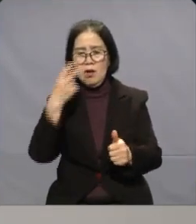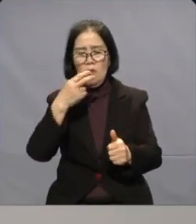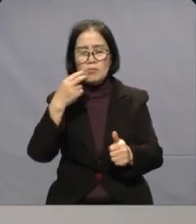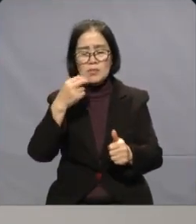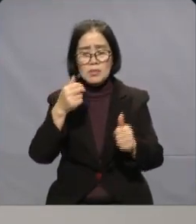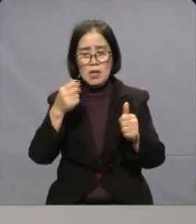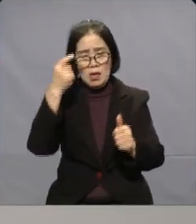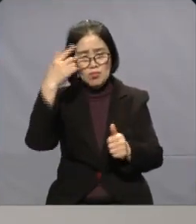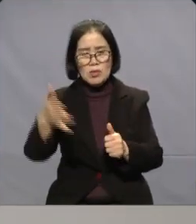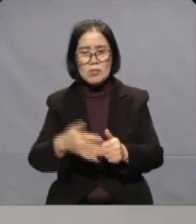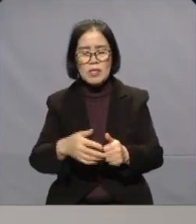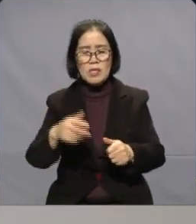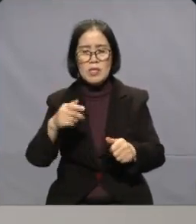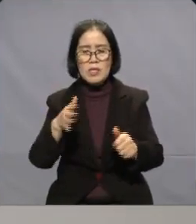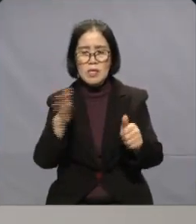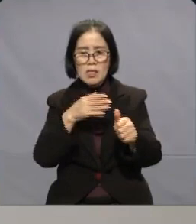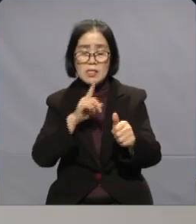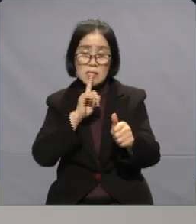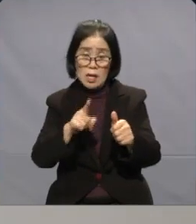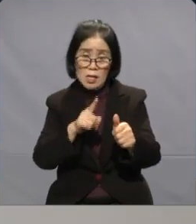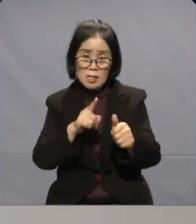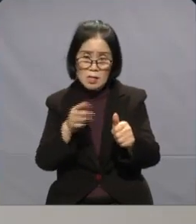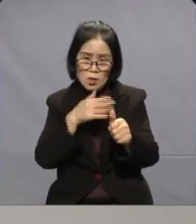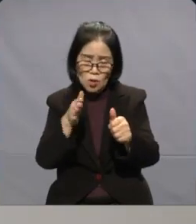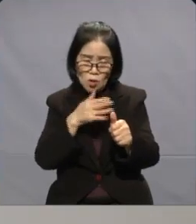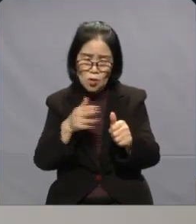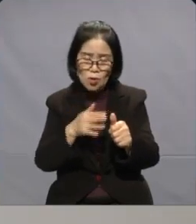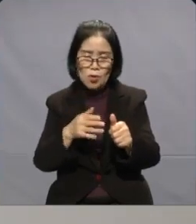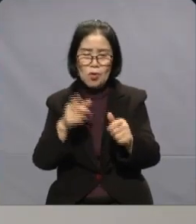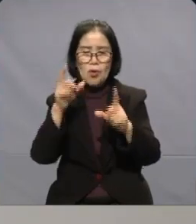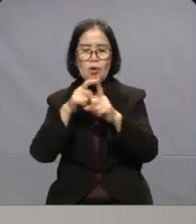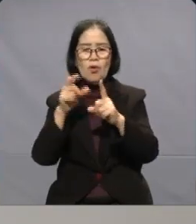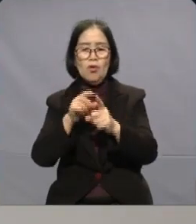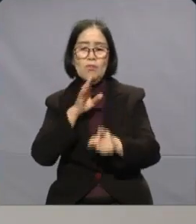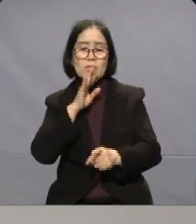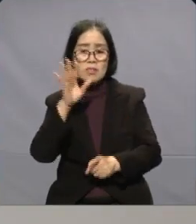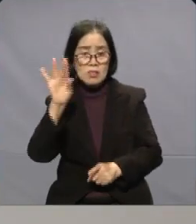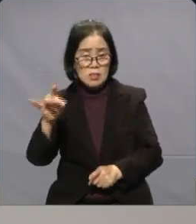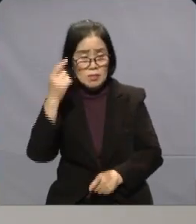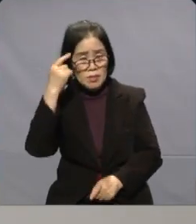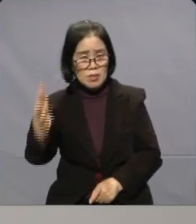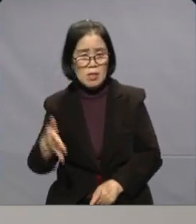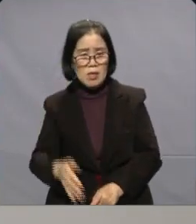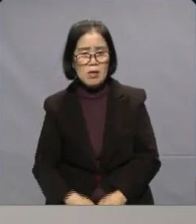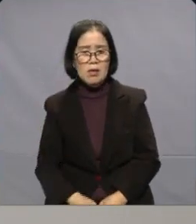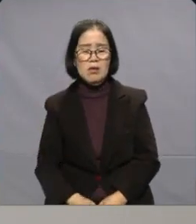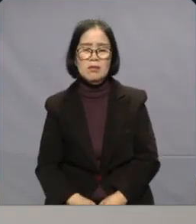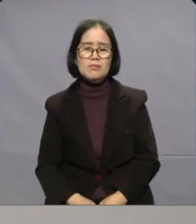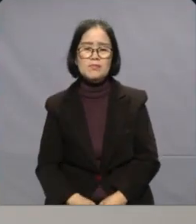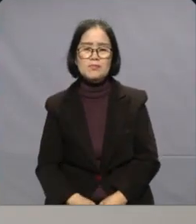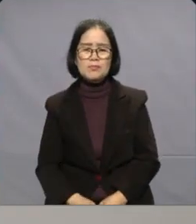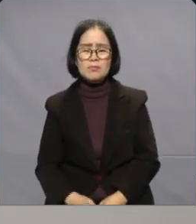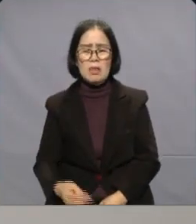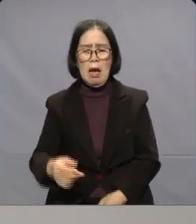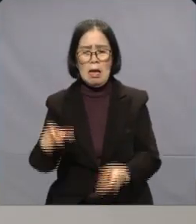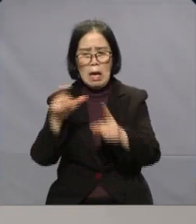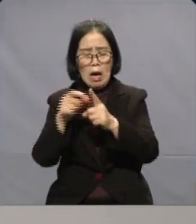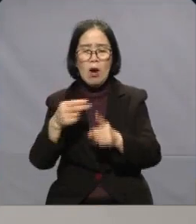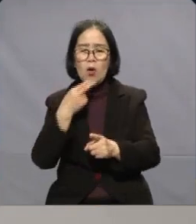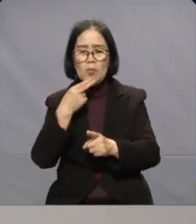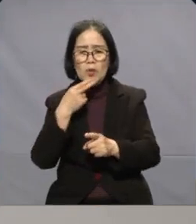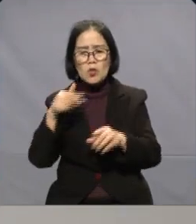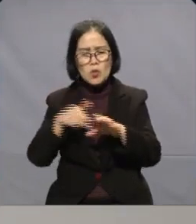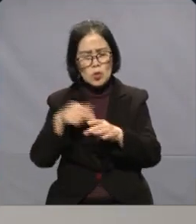물어봤다죠. 가스라이팅이 학술적 용어가 맞습니까? 네, 전혀 의아하지 않습니다. 존재하지도 않는